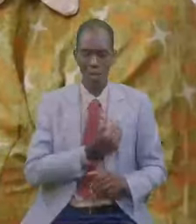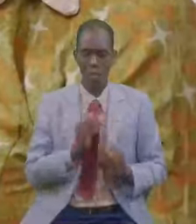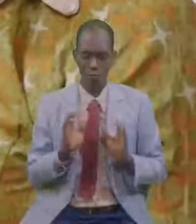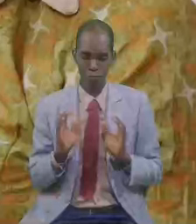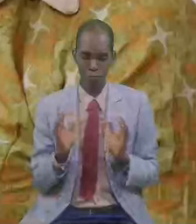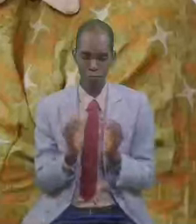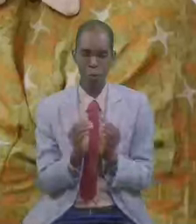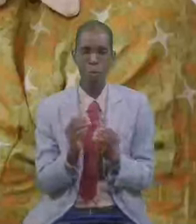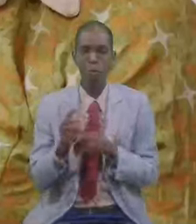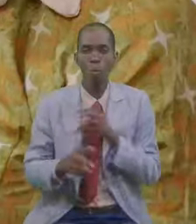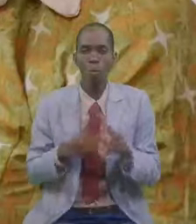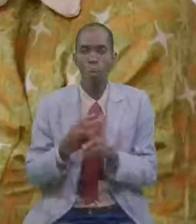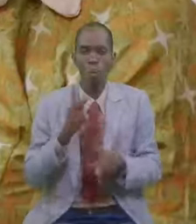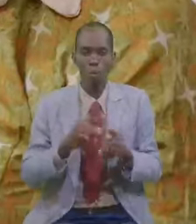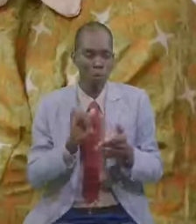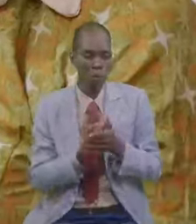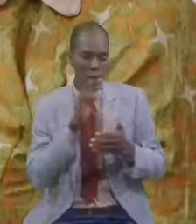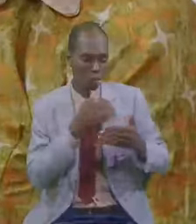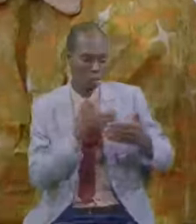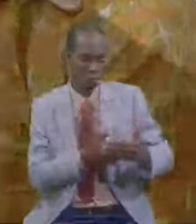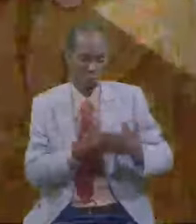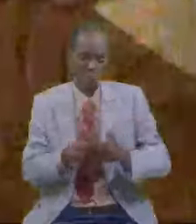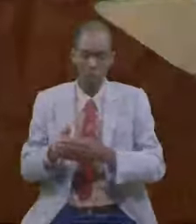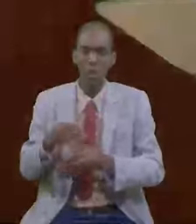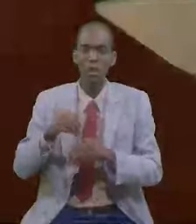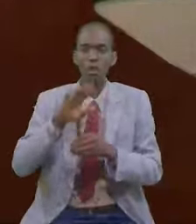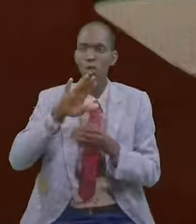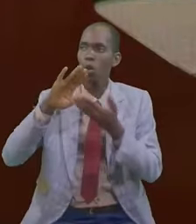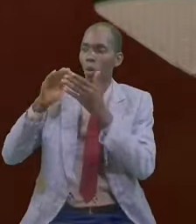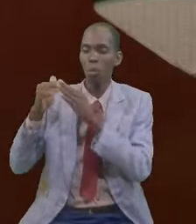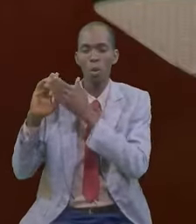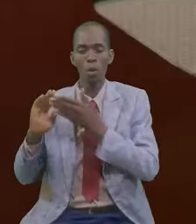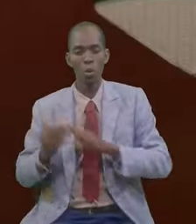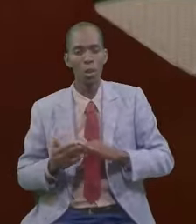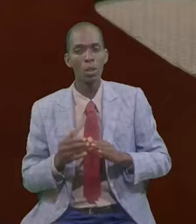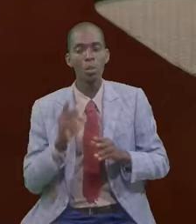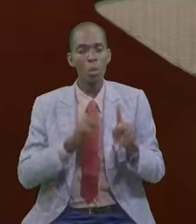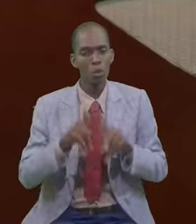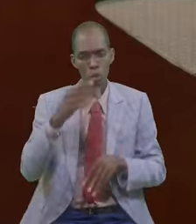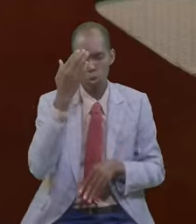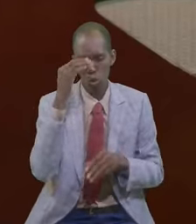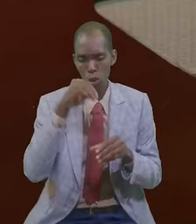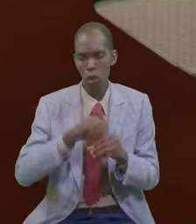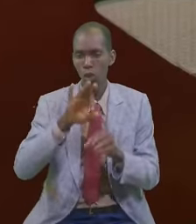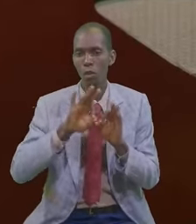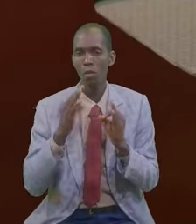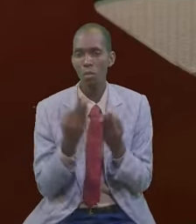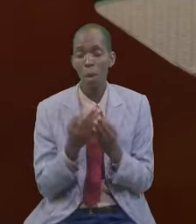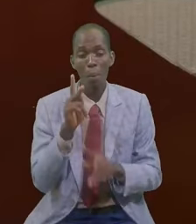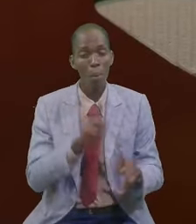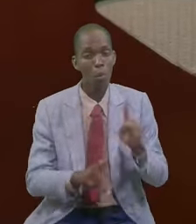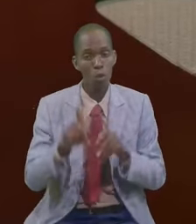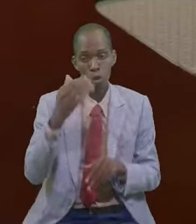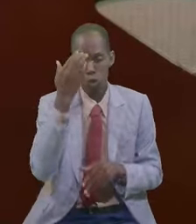les gens qui vous environnent, dans votre communauté, les gens que vous connaissez dans votre société, les gens que